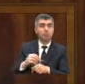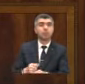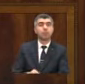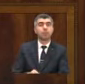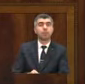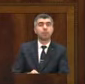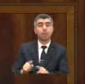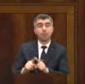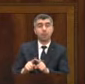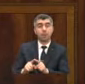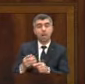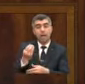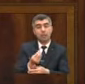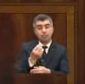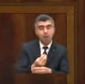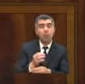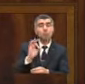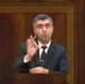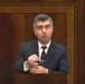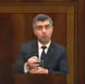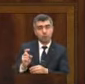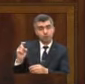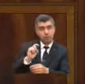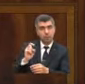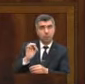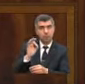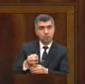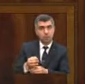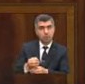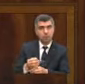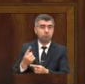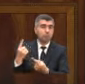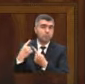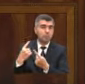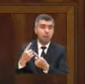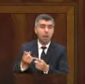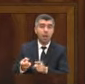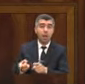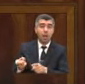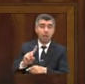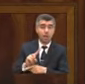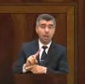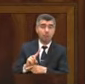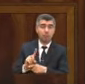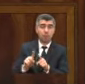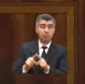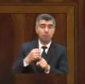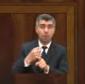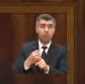هذاك التعويض ديال الاطفال واش غادي يستافد منه ولا ما يستافدش؟ لان انا ما دخلتليش البالي كيفاش 1000 درهم اربعه الدراري الا